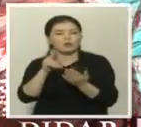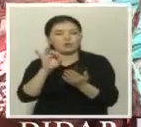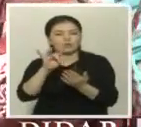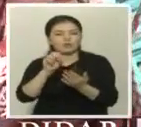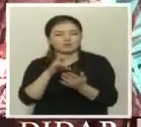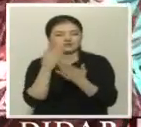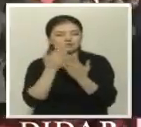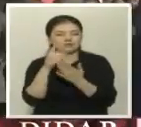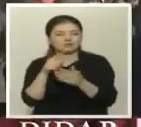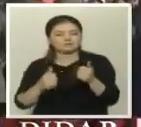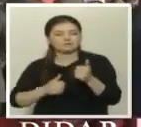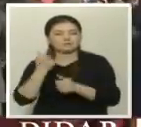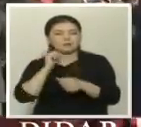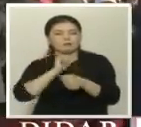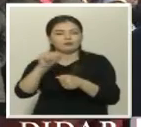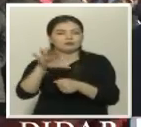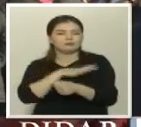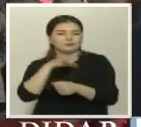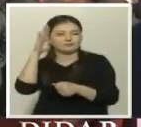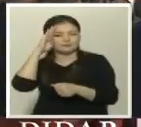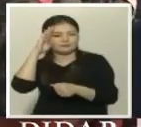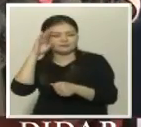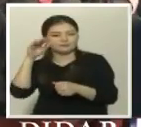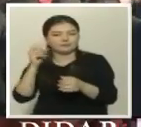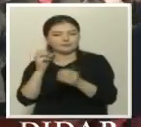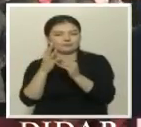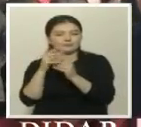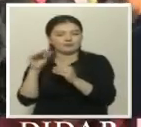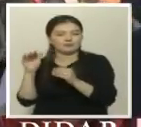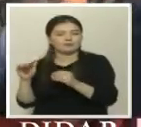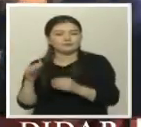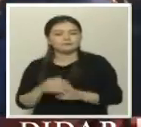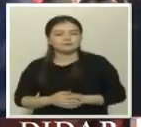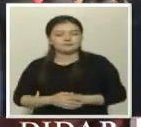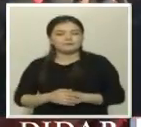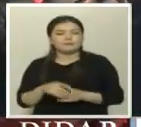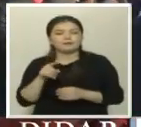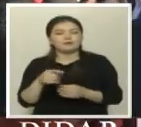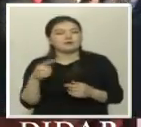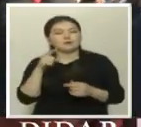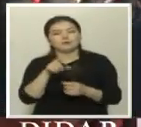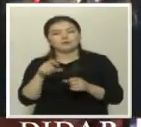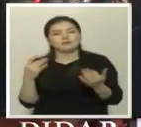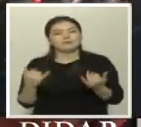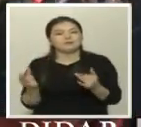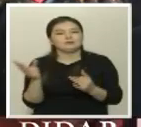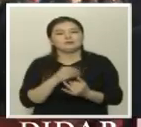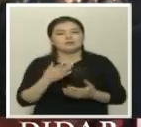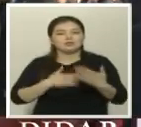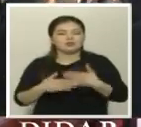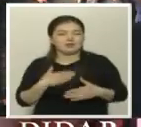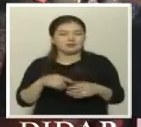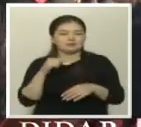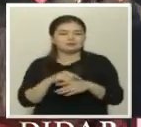потомками туба шата озеро Как видите люди счастливы ведь один из первых весенних праздников